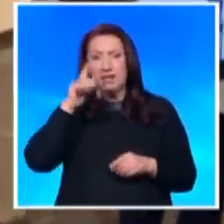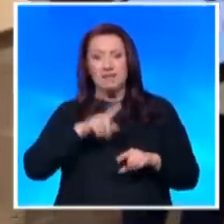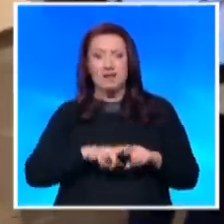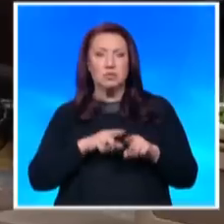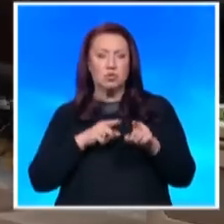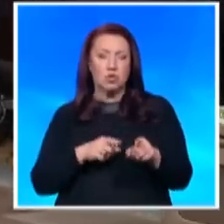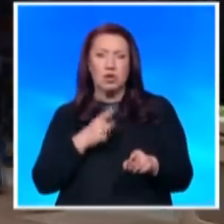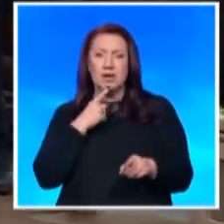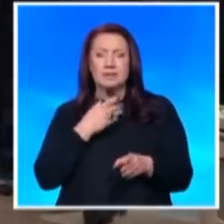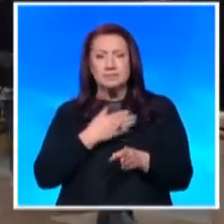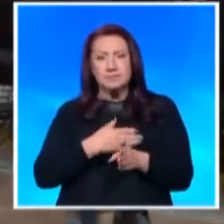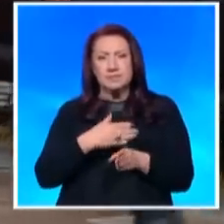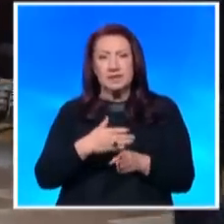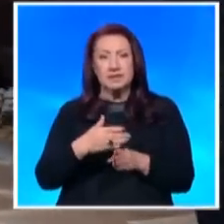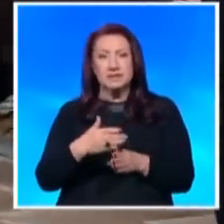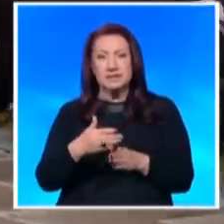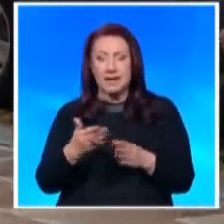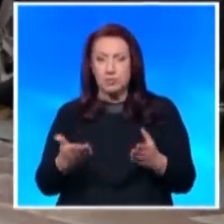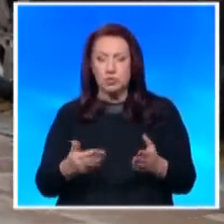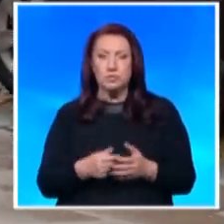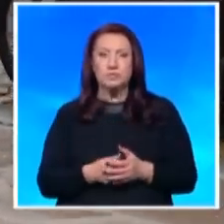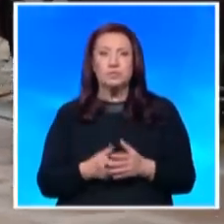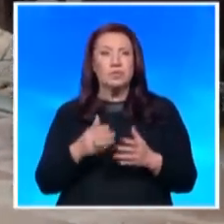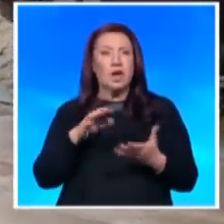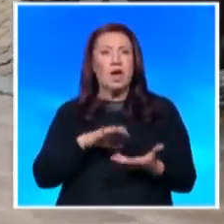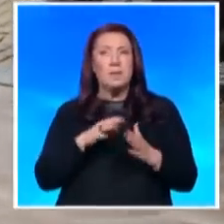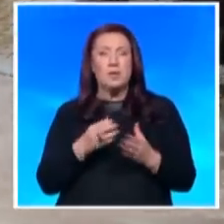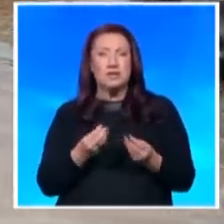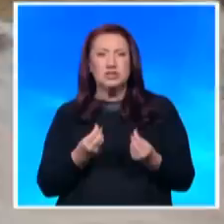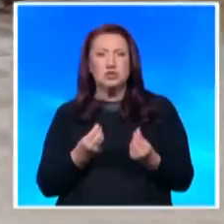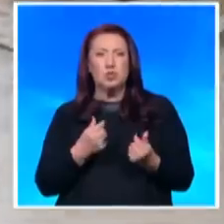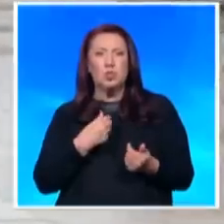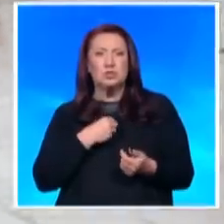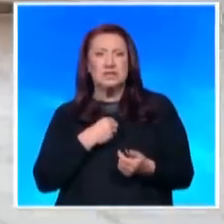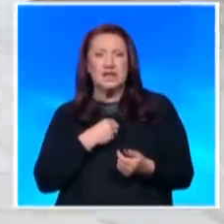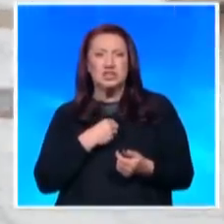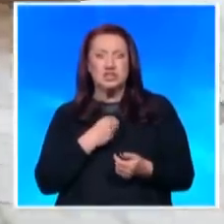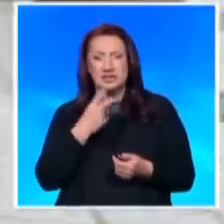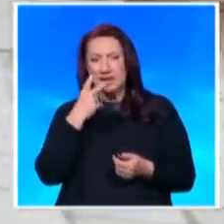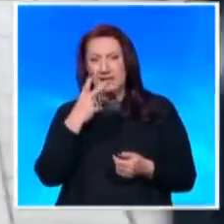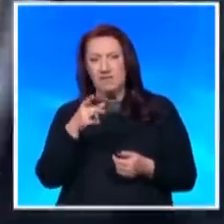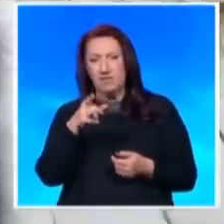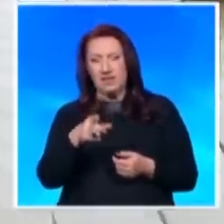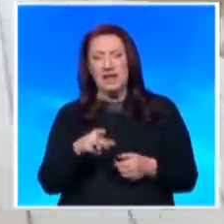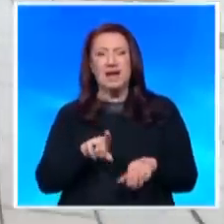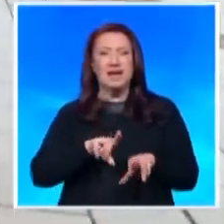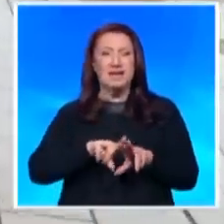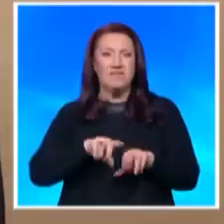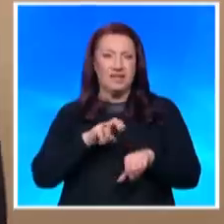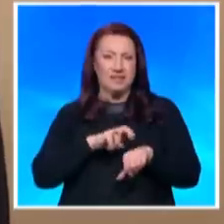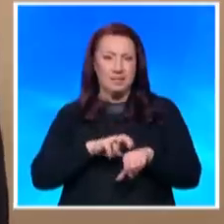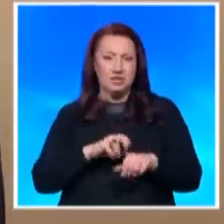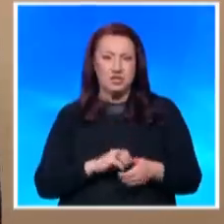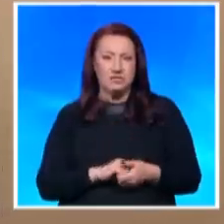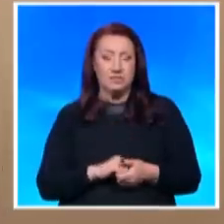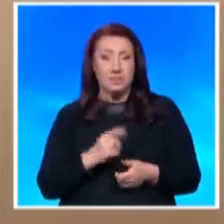да е системно. Политически привкус в случващото се в съдебната система видя силовият вицепремиер Иван Демерджиев. Ден